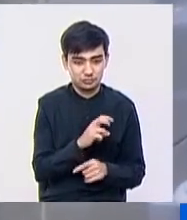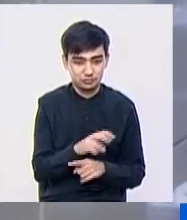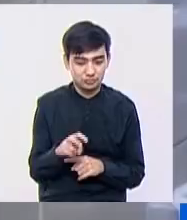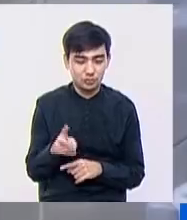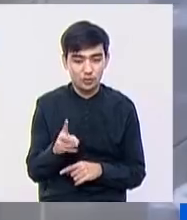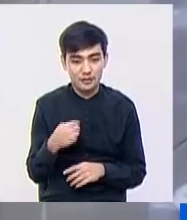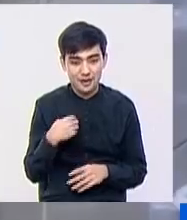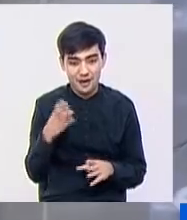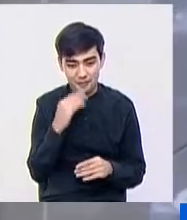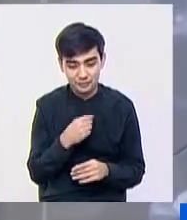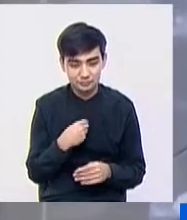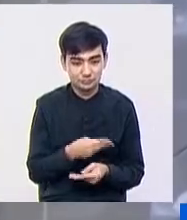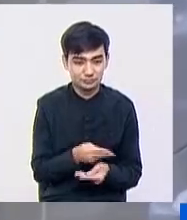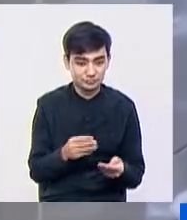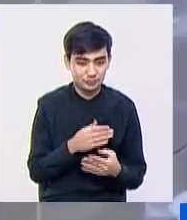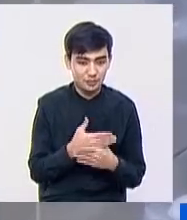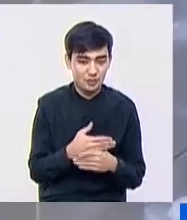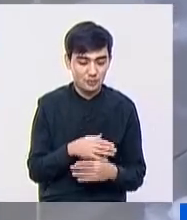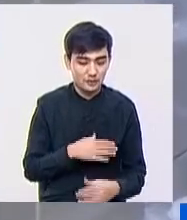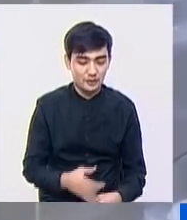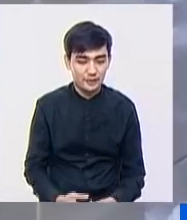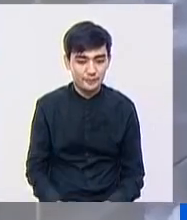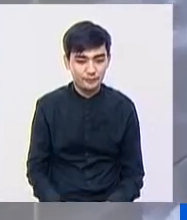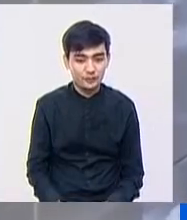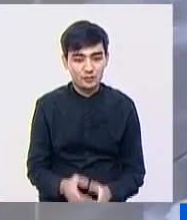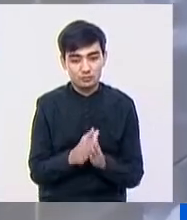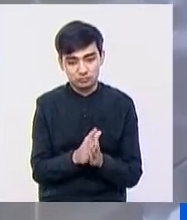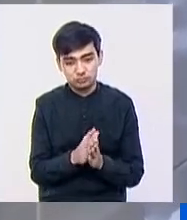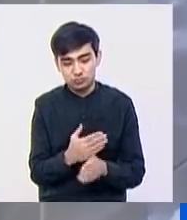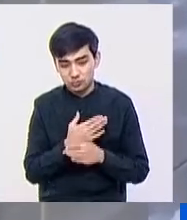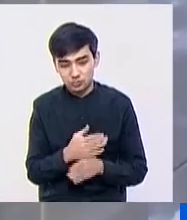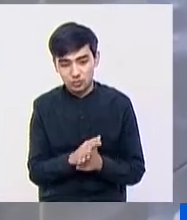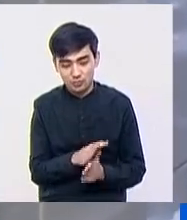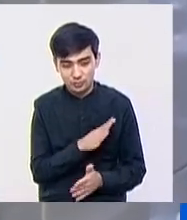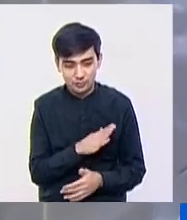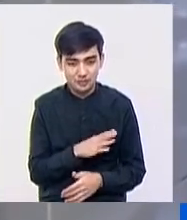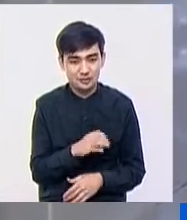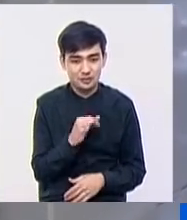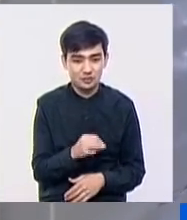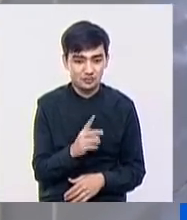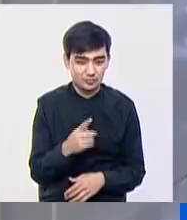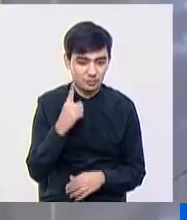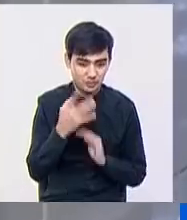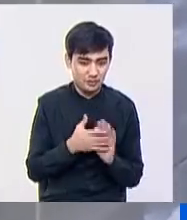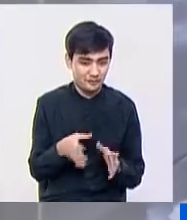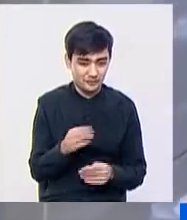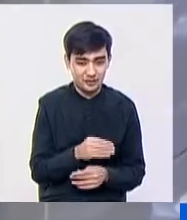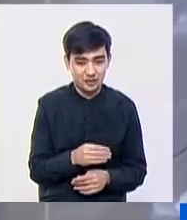могли охватить, мы охватили, потому что просили помощи. И все прекрасно понимают,